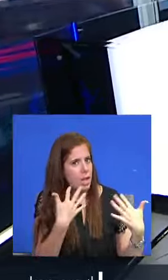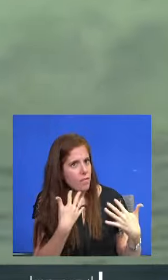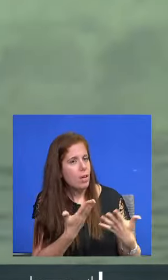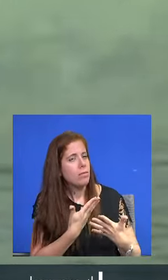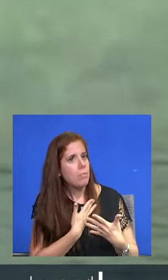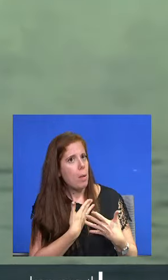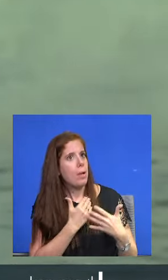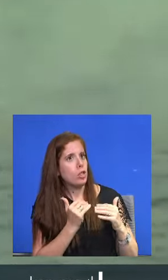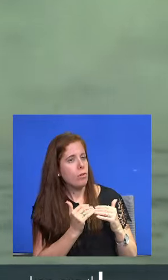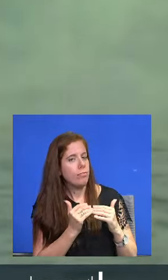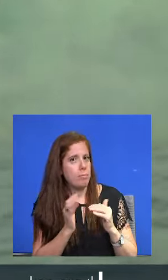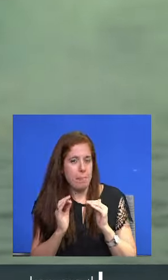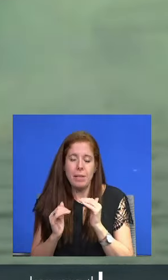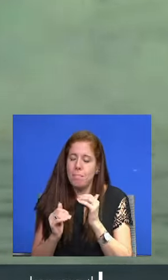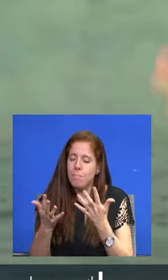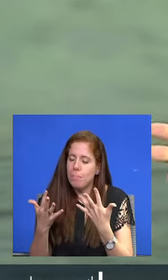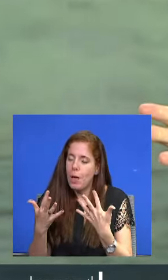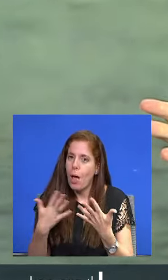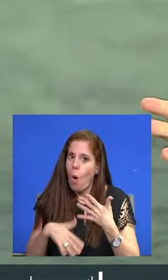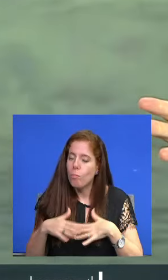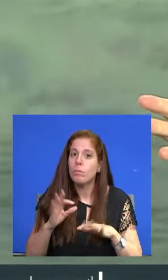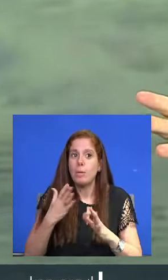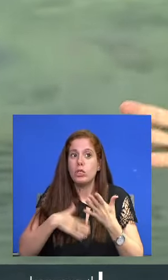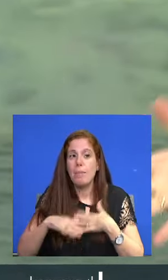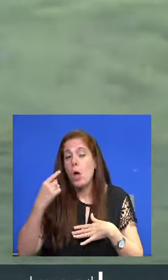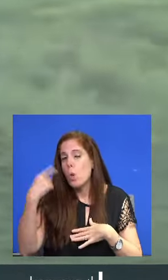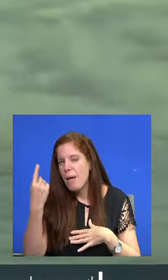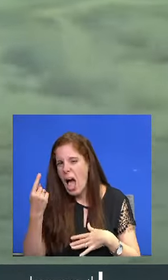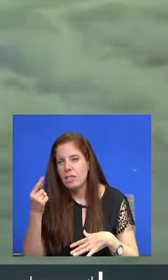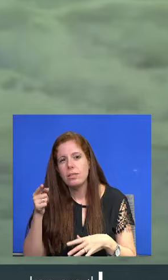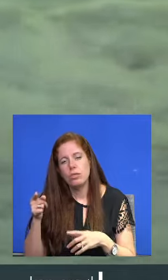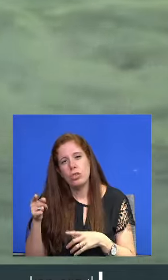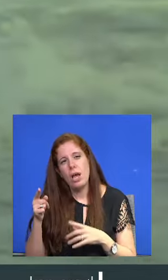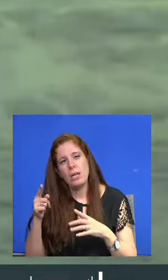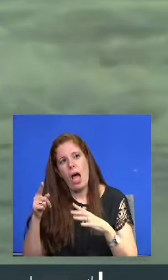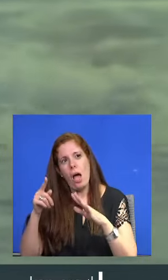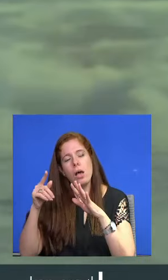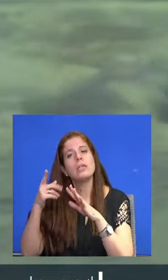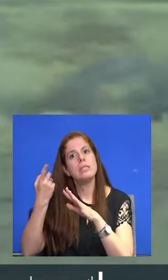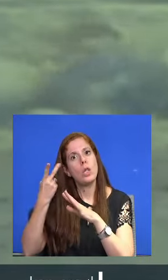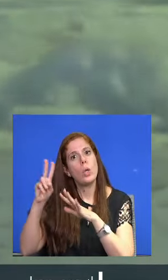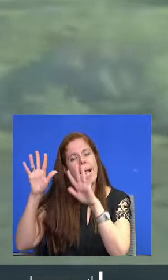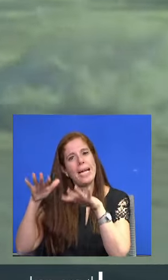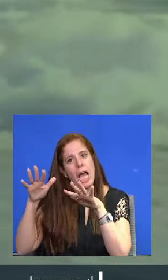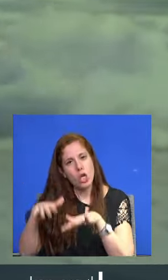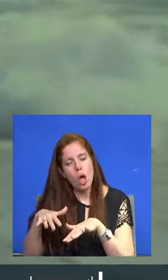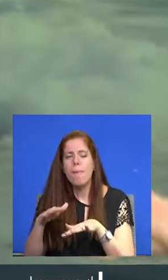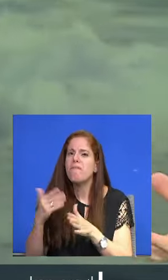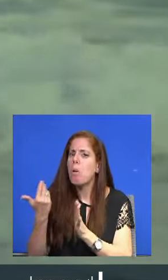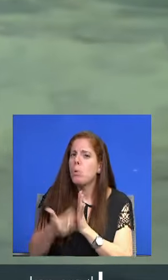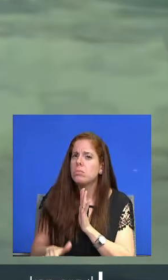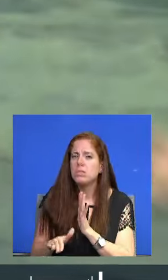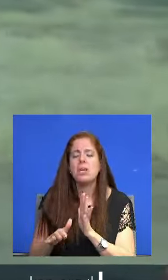גבוה בחול המועד, ממש מסביר פנים. היה את היום אחד שככה ירדו כמויות יותר גדולות של גשם, אבל מעבר לזה,